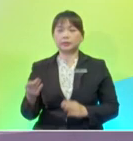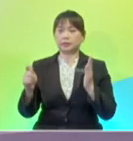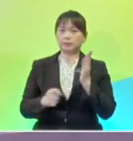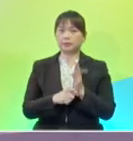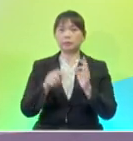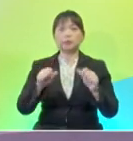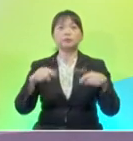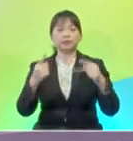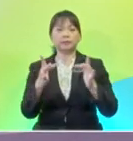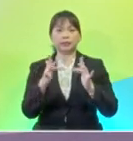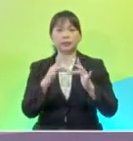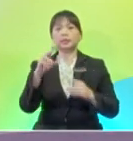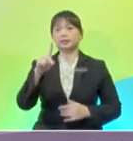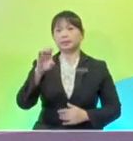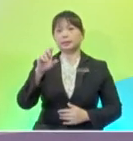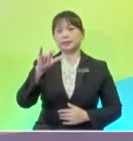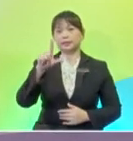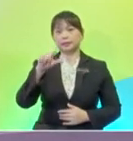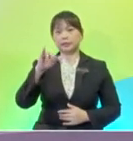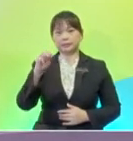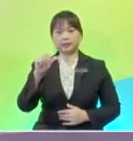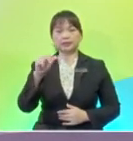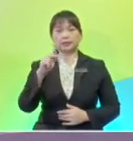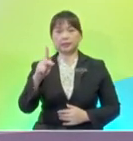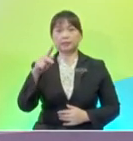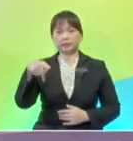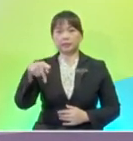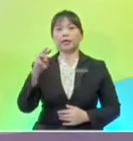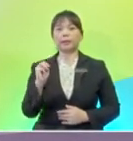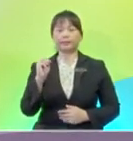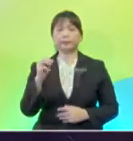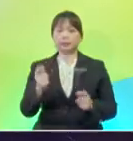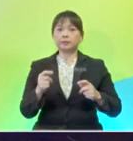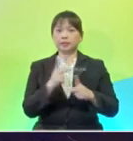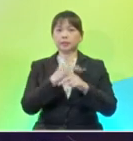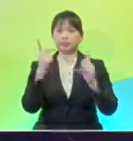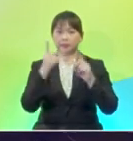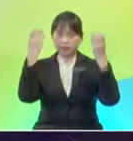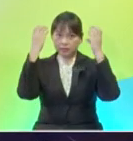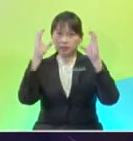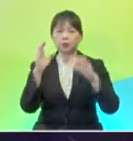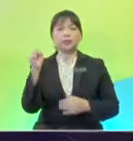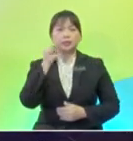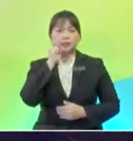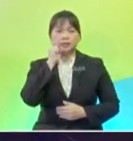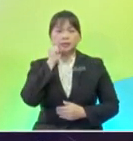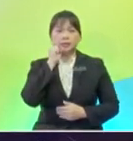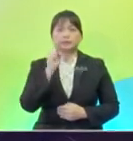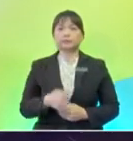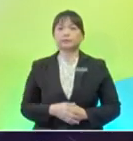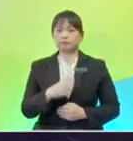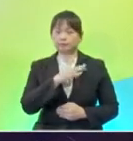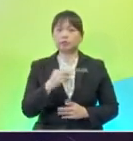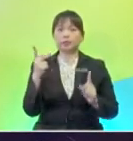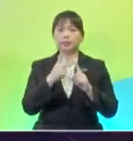pergi ke lantai 5 Oke PM Oke Baik terima kasih sekali lagi kepada cekgu Sakinah Muhammad Hanif juga